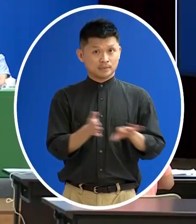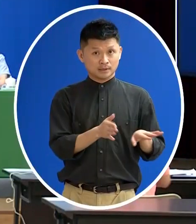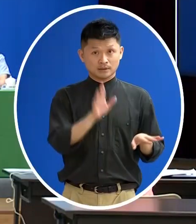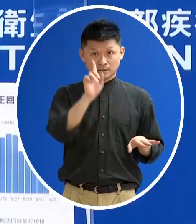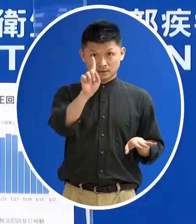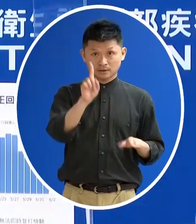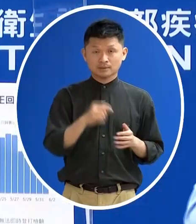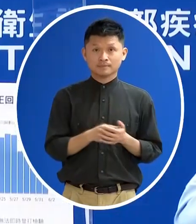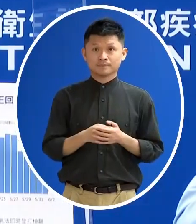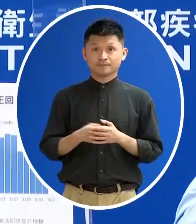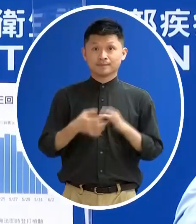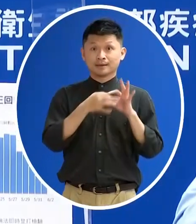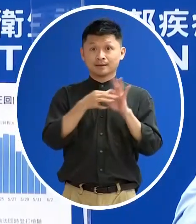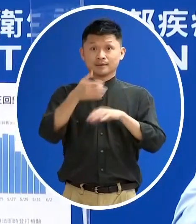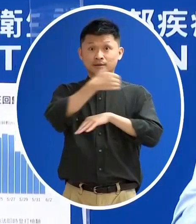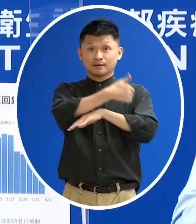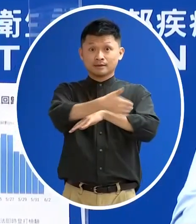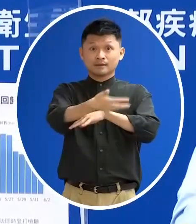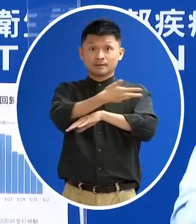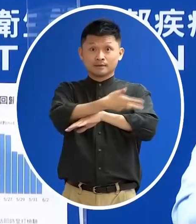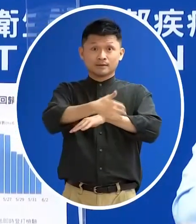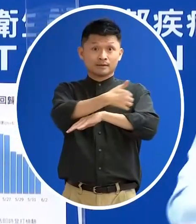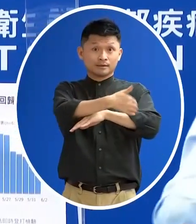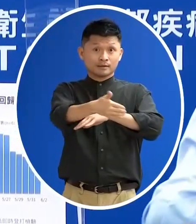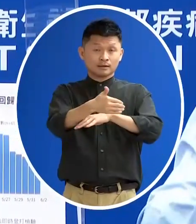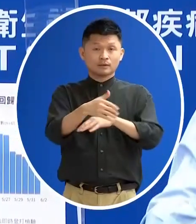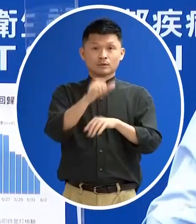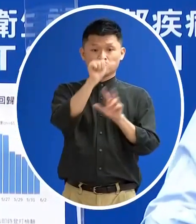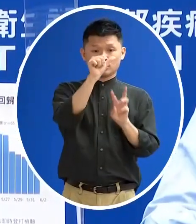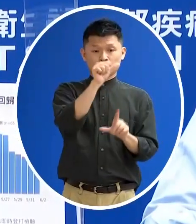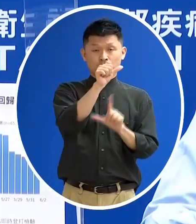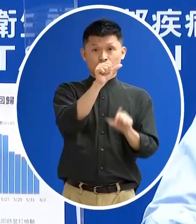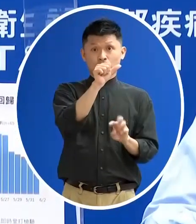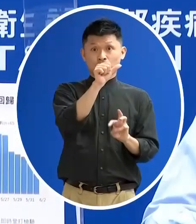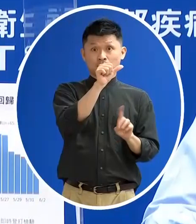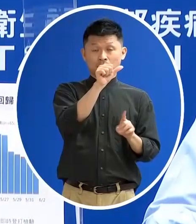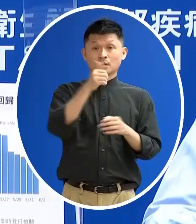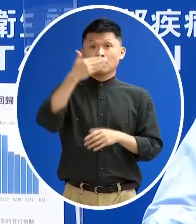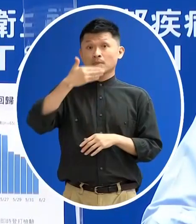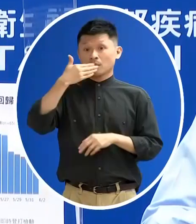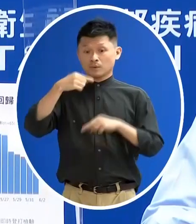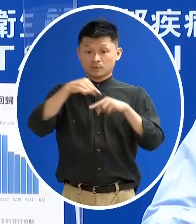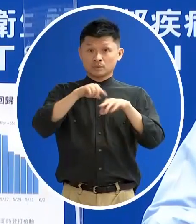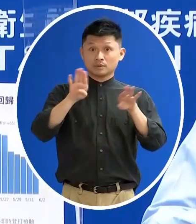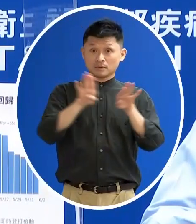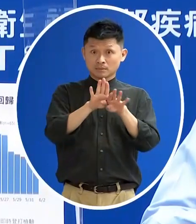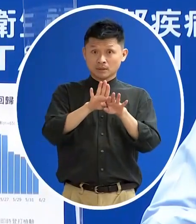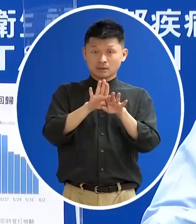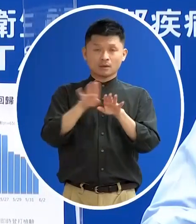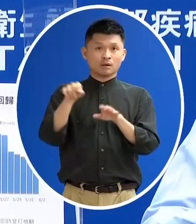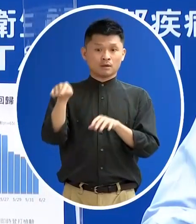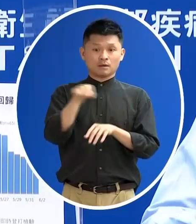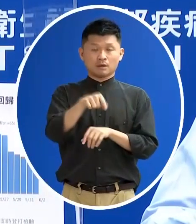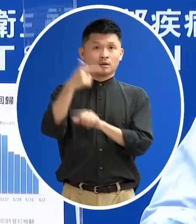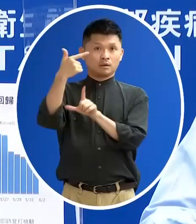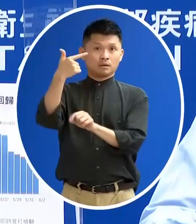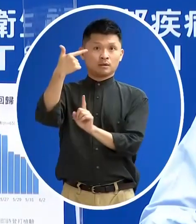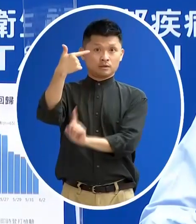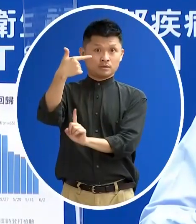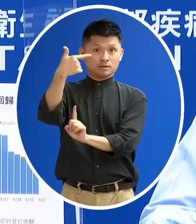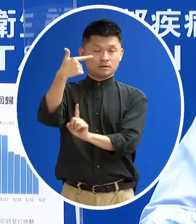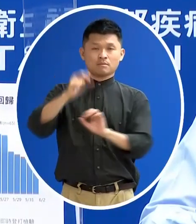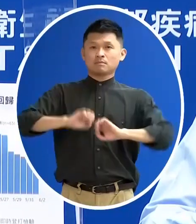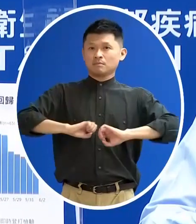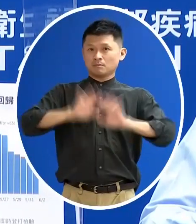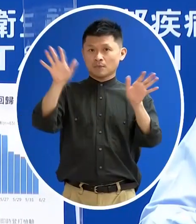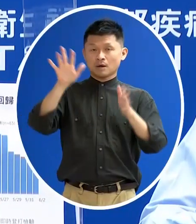我们今天在连江县政府在5月31日，澎湖县金门县政府在6月1日，他均为